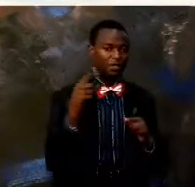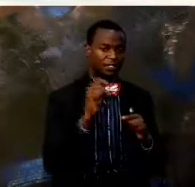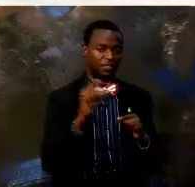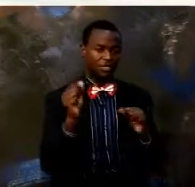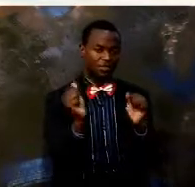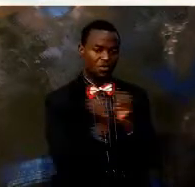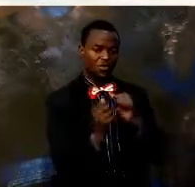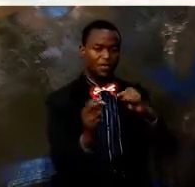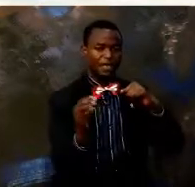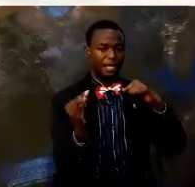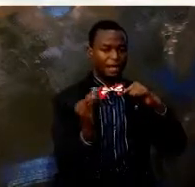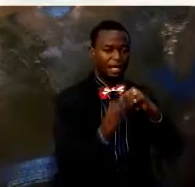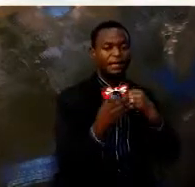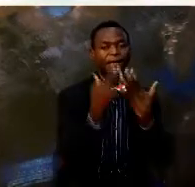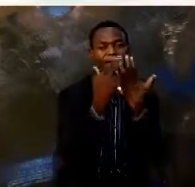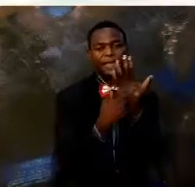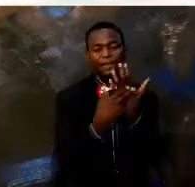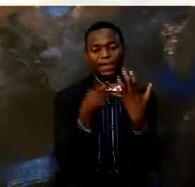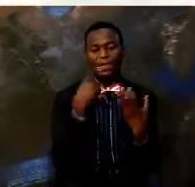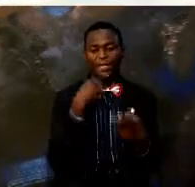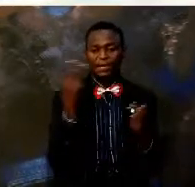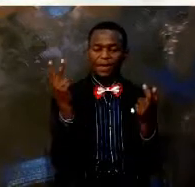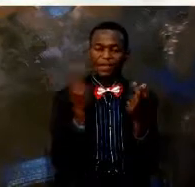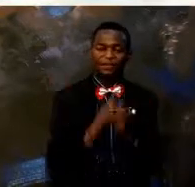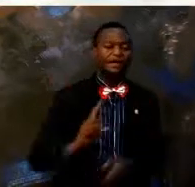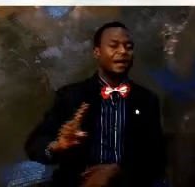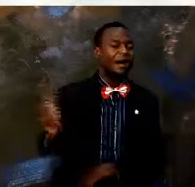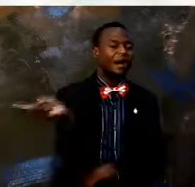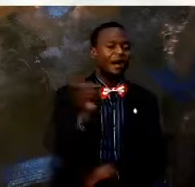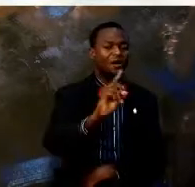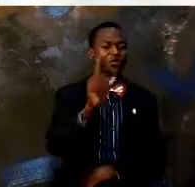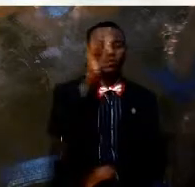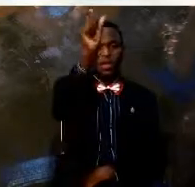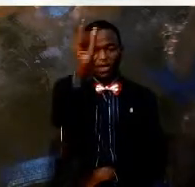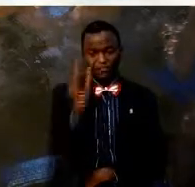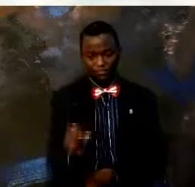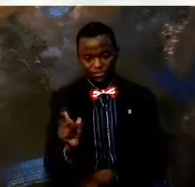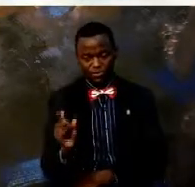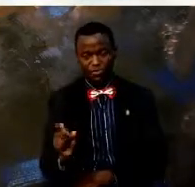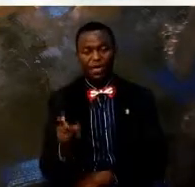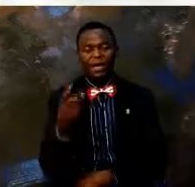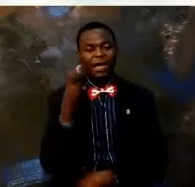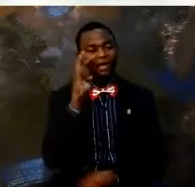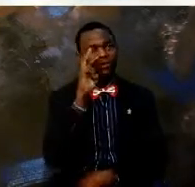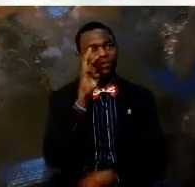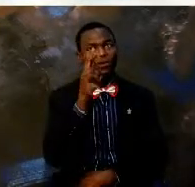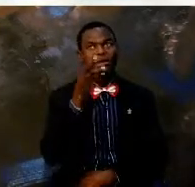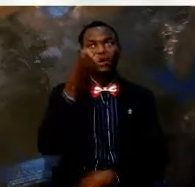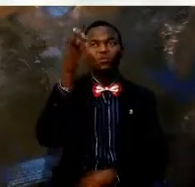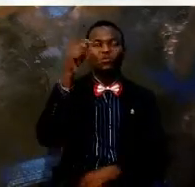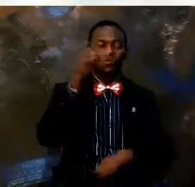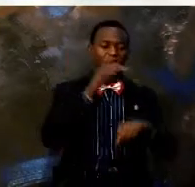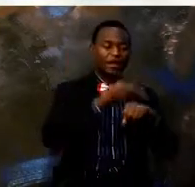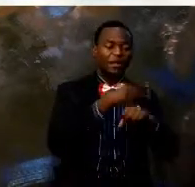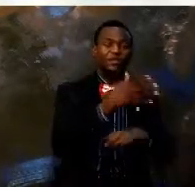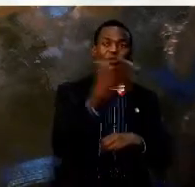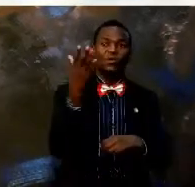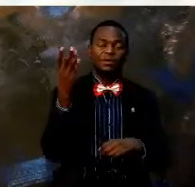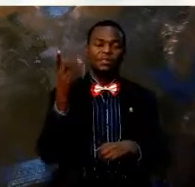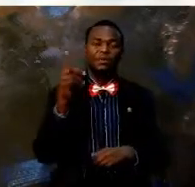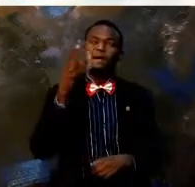wa 18, Biblia inasema hivi, hakuna mtu aliyemwona Mungu wakati